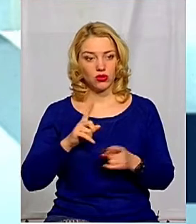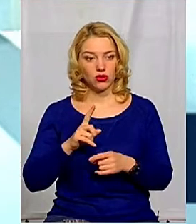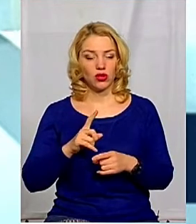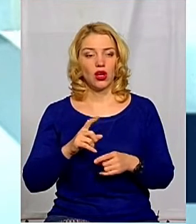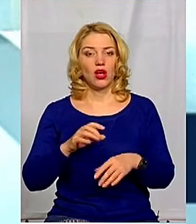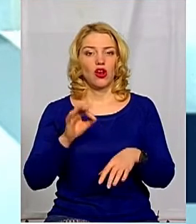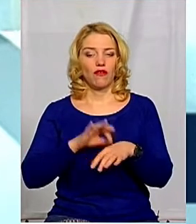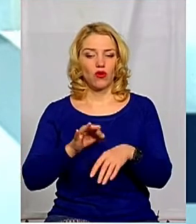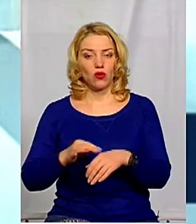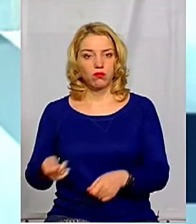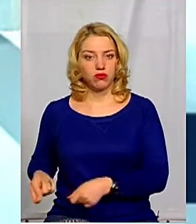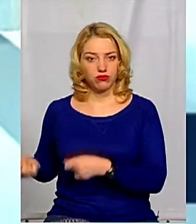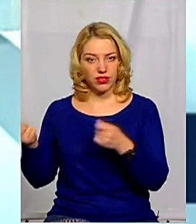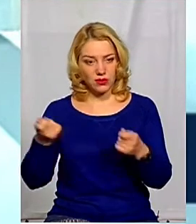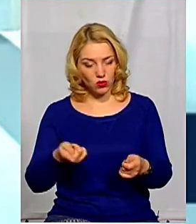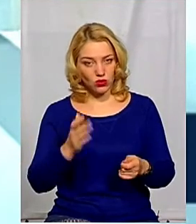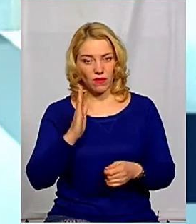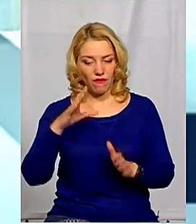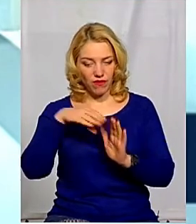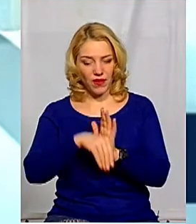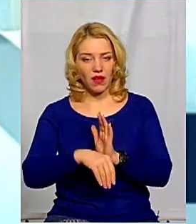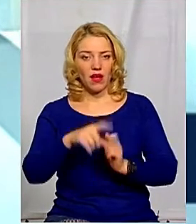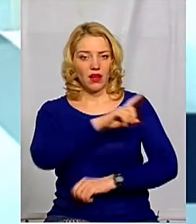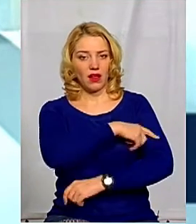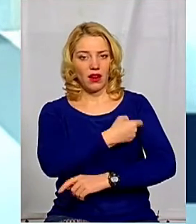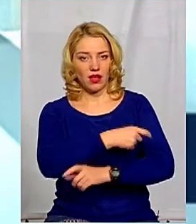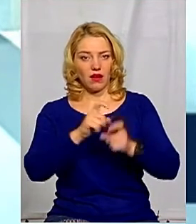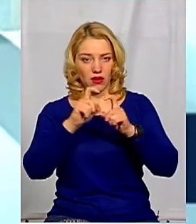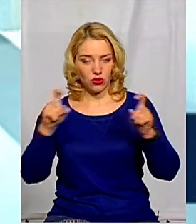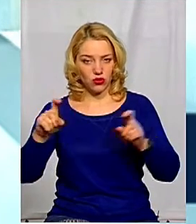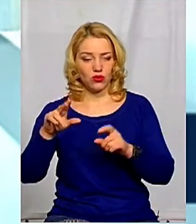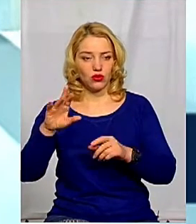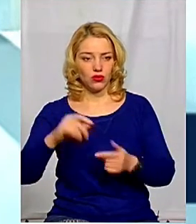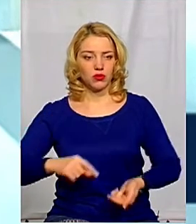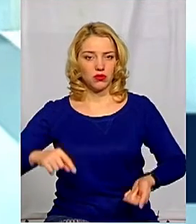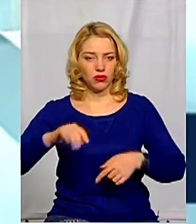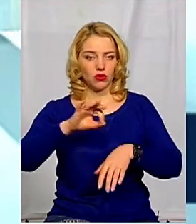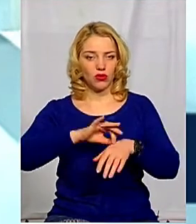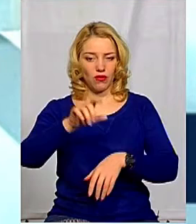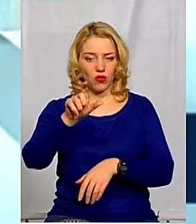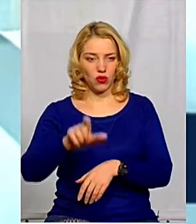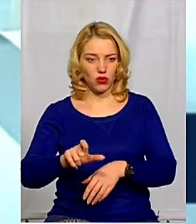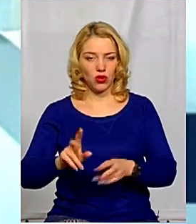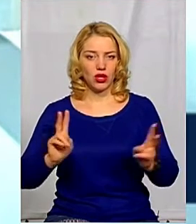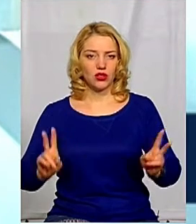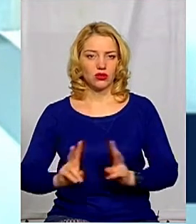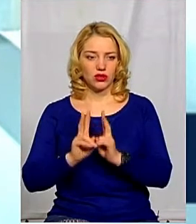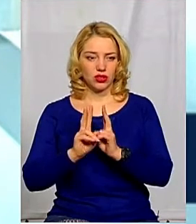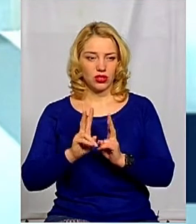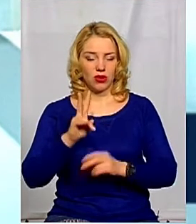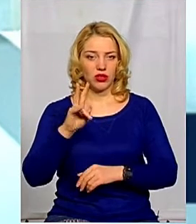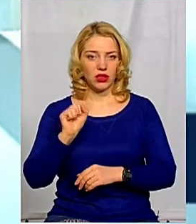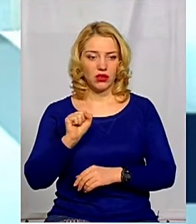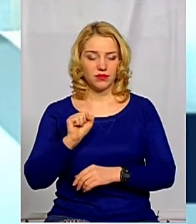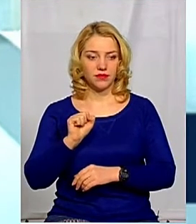хворого везуть в лікарню, значить, відповідно, хворого зустрічають на